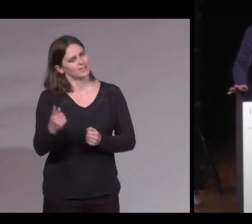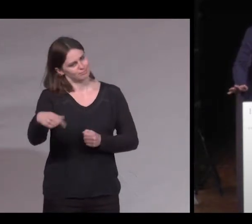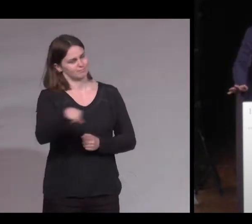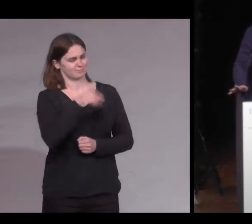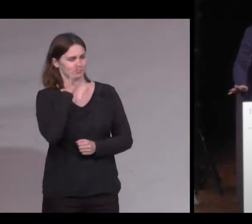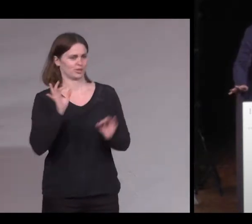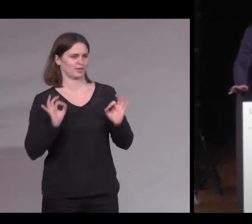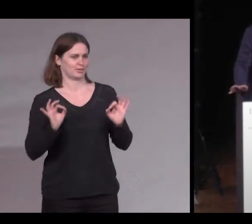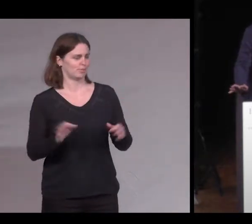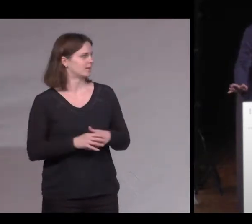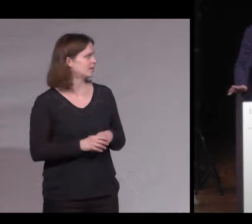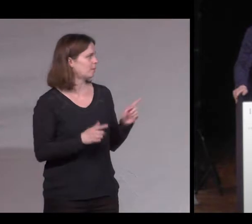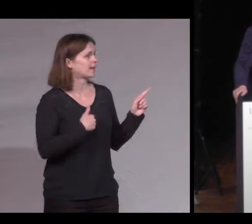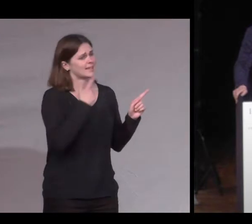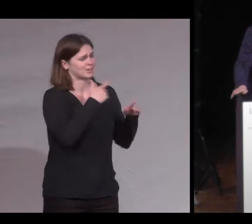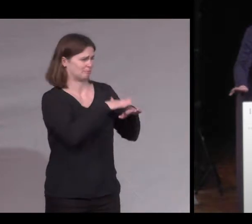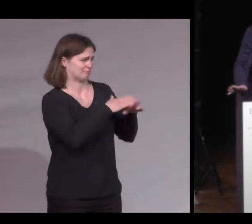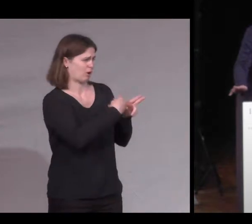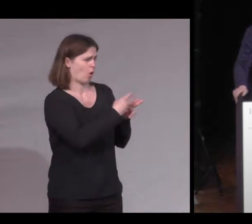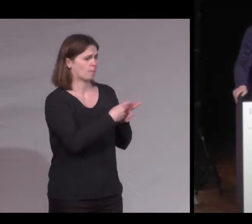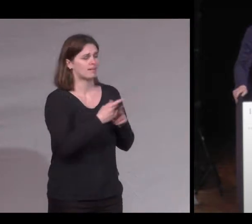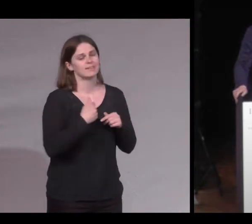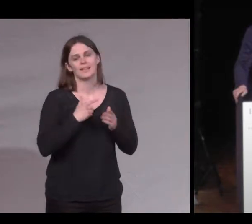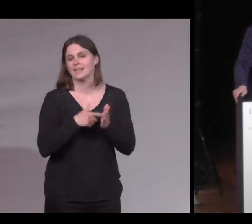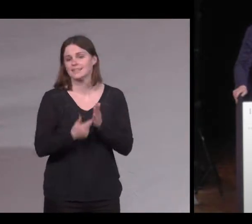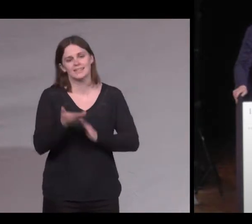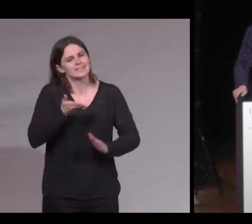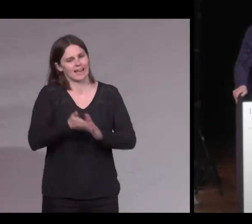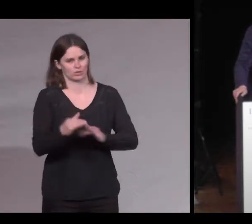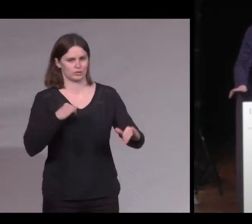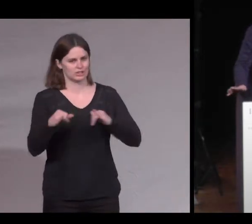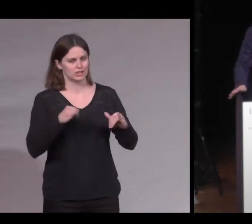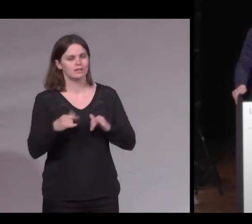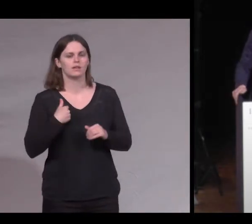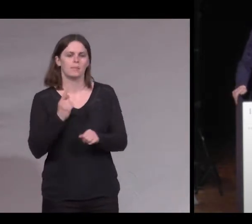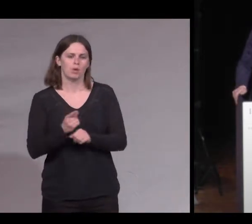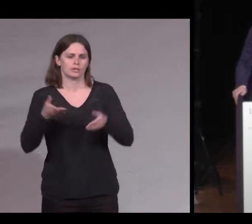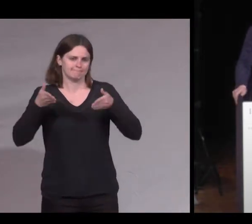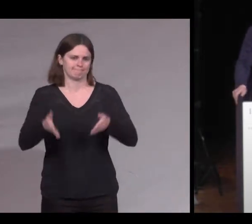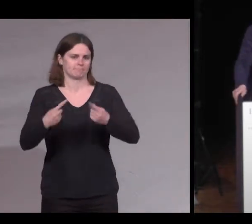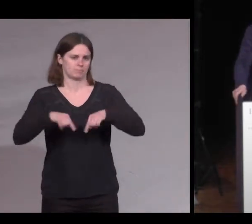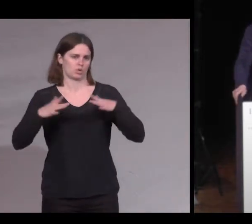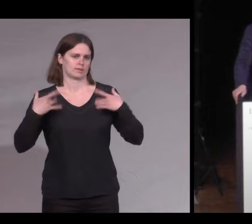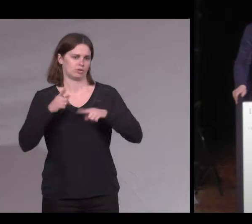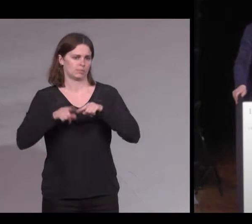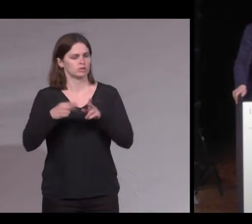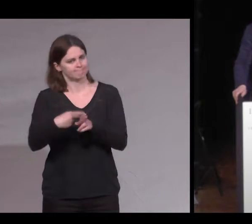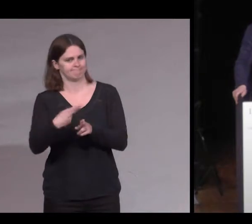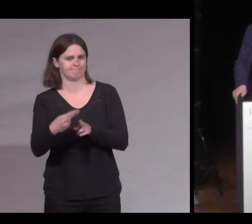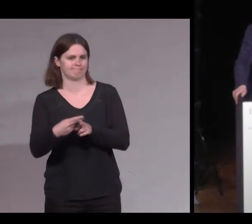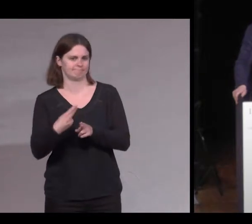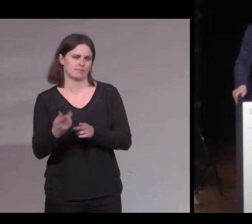udělal malou opravu, nejsem zástupce ředitele, já jsem na místě pro rehabilitaci vědu na výzku, takže bych měl pozici.